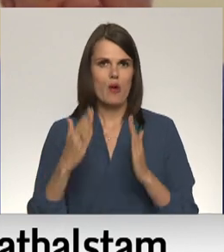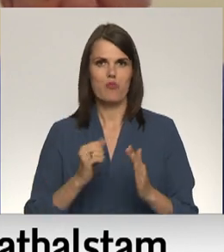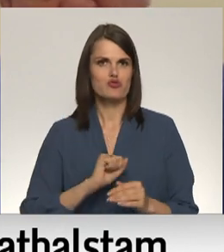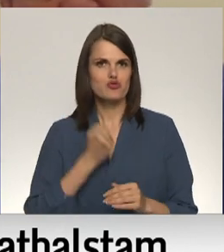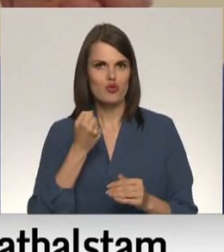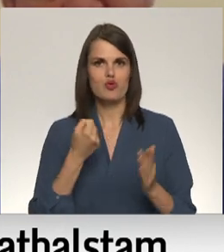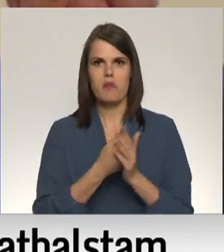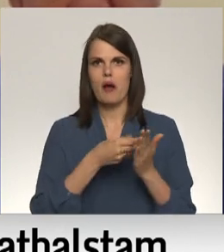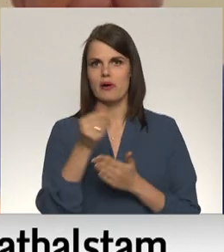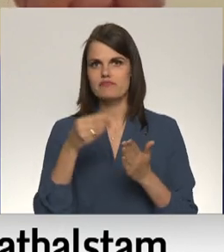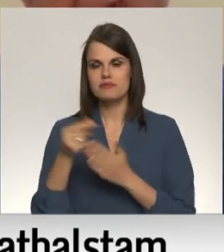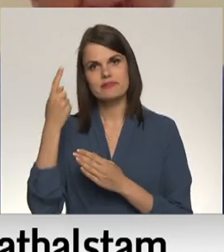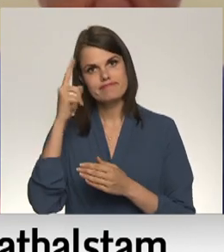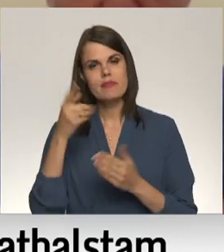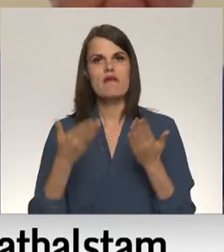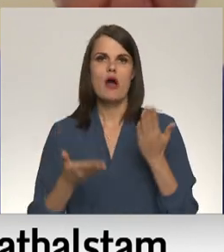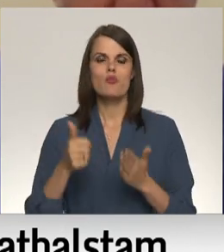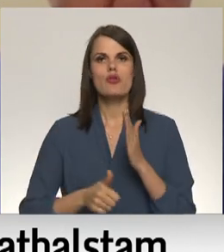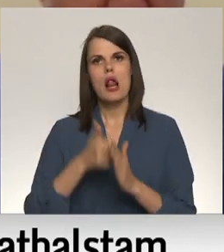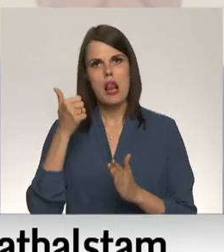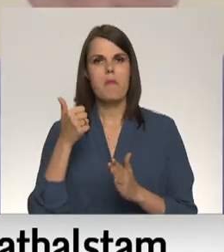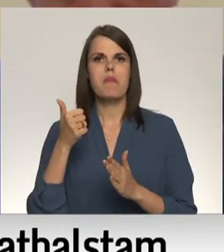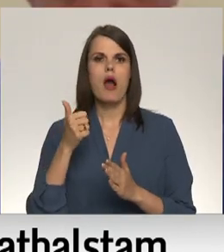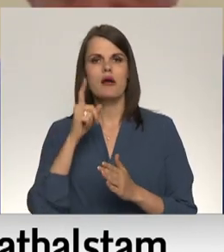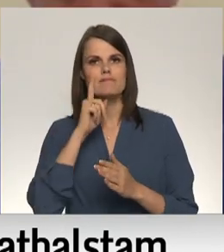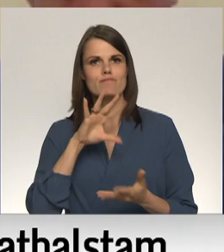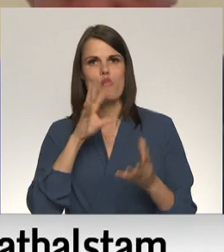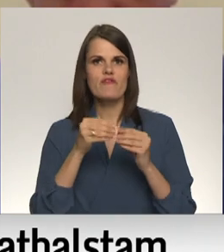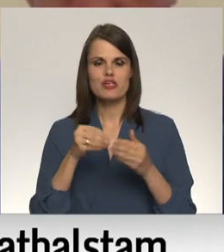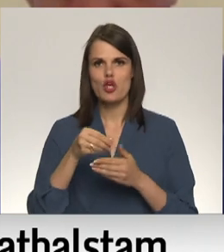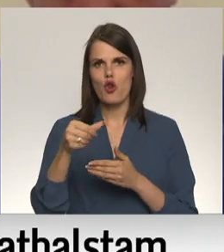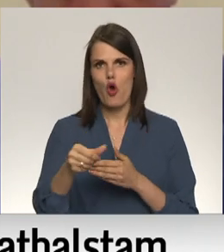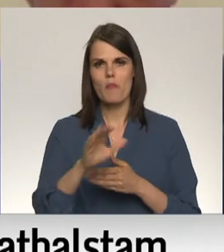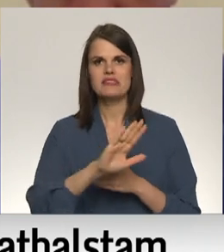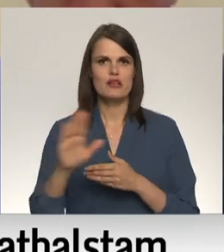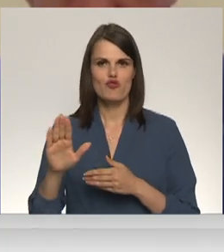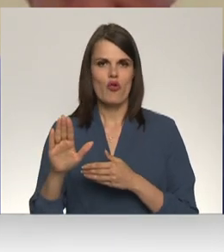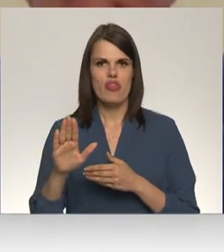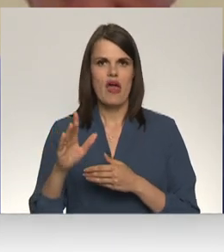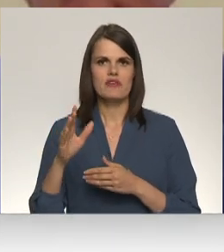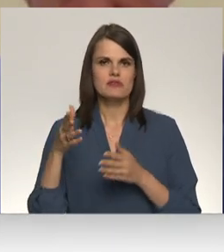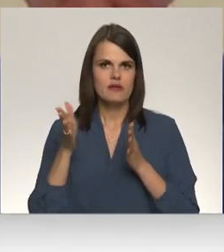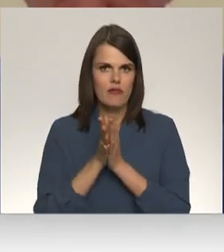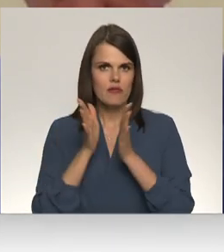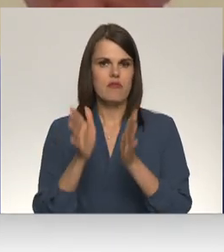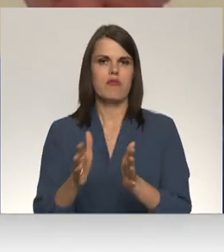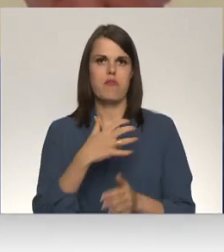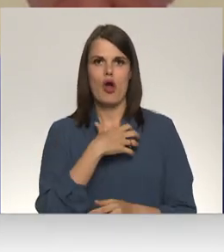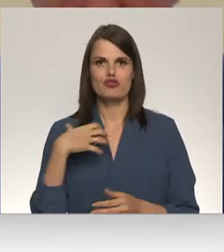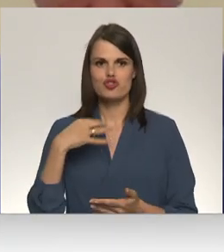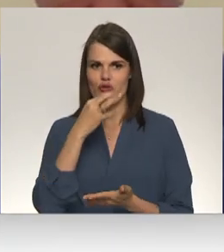universālu kompensāciju viņam, nekā noguldīsim visus pašvaldību. Mums arī sabiedrībā ir tā tendence dzīvot pa vienam, kas ir daudz dārgāk,